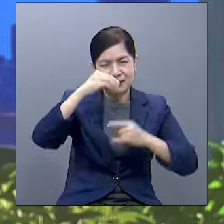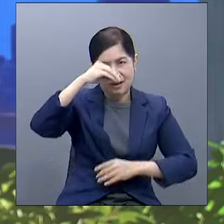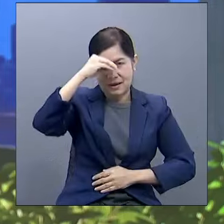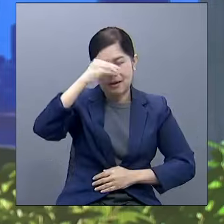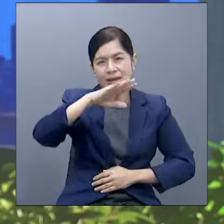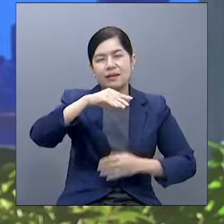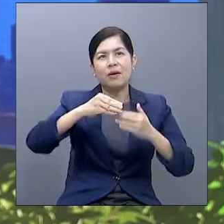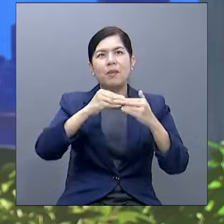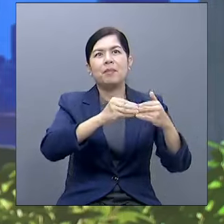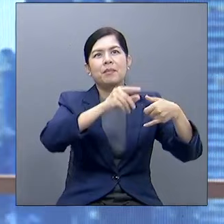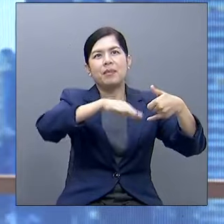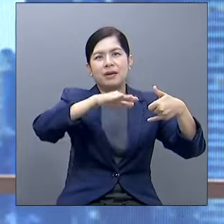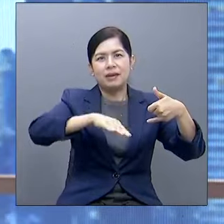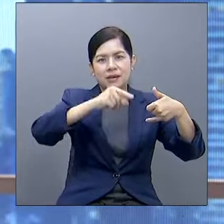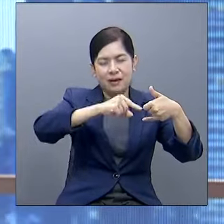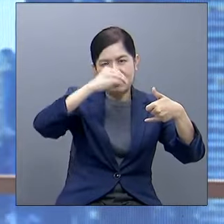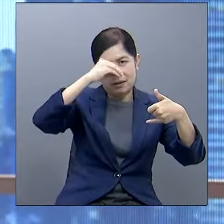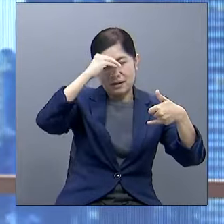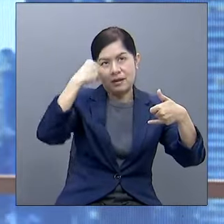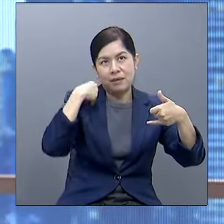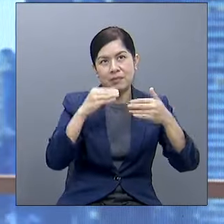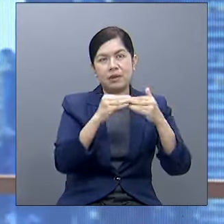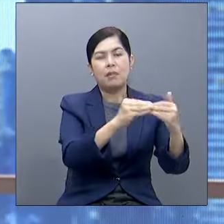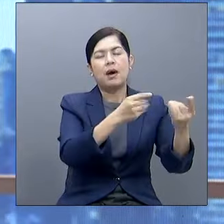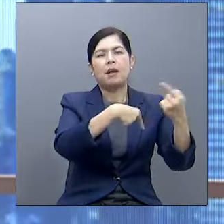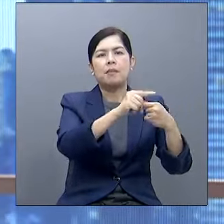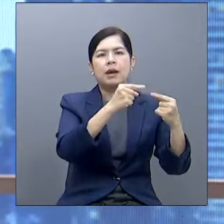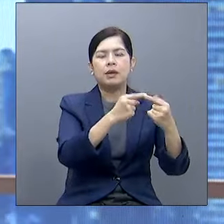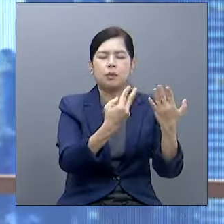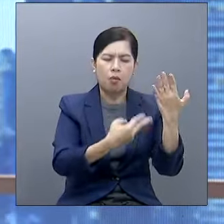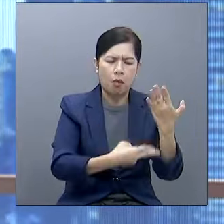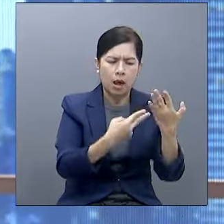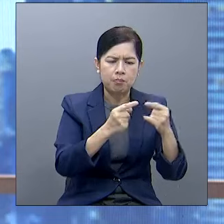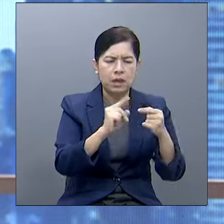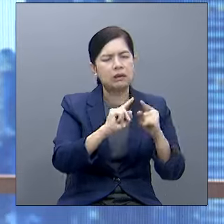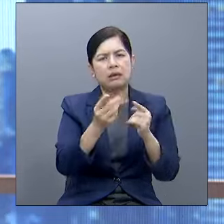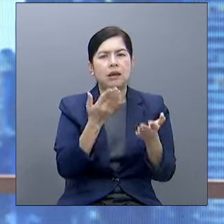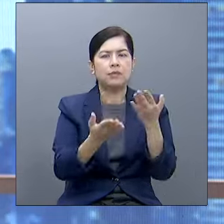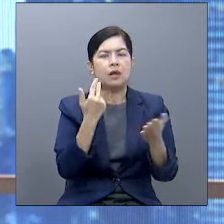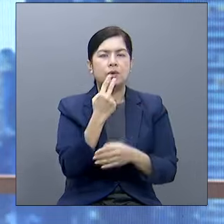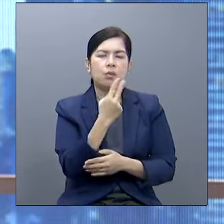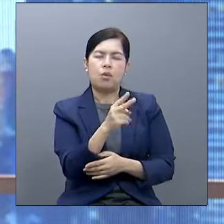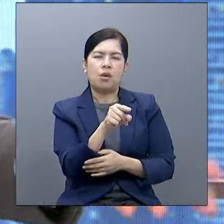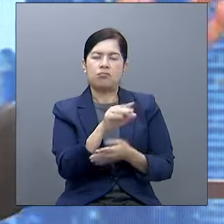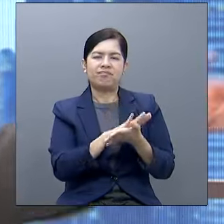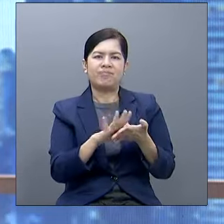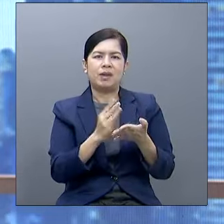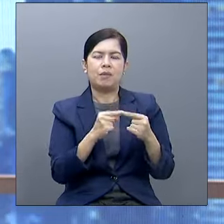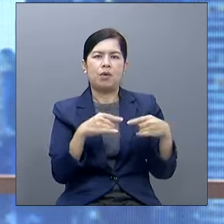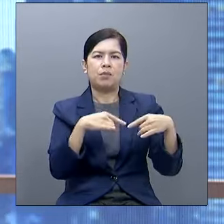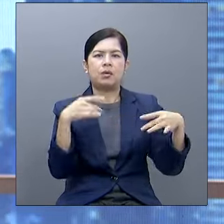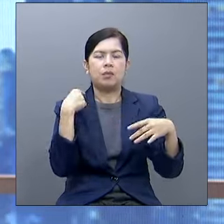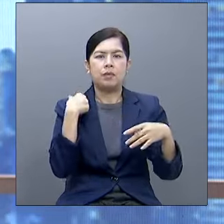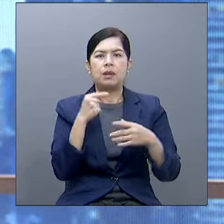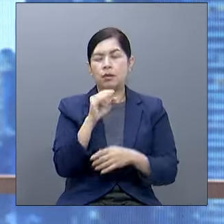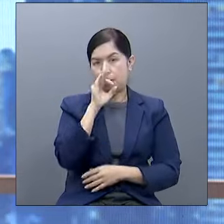งสมมติ โอเคครับ จูงมือเด็กนักเรียนเข้าไปสถานที่ที่ไม่เหมาะสม อ าจจะเป็นสถานบันเทิงเป็นอะไรอย่างนี้อาจจะไปแจ้งความได้ว่